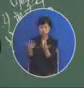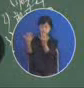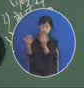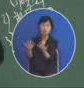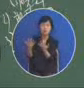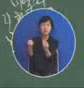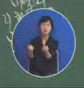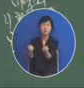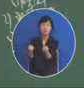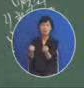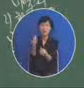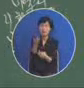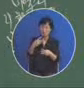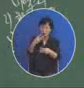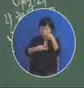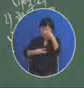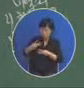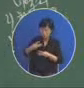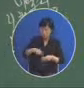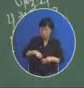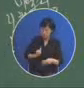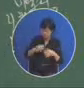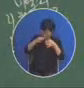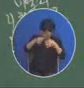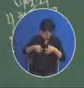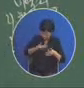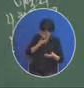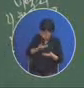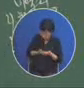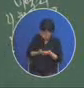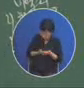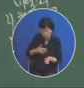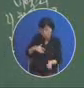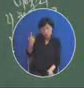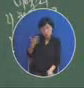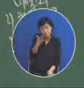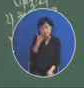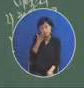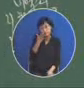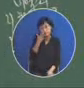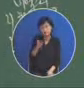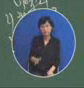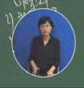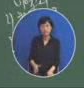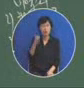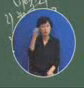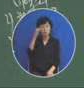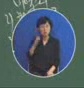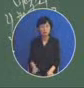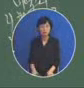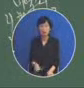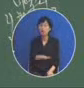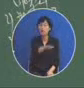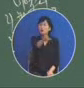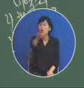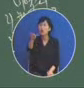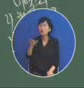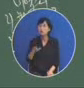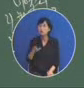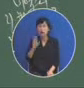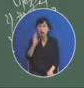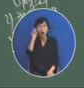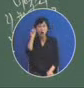up. 이 렘넌트들이 몰라 자기가 얼마만큼 소중한지. But remnants don't know how precious they are. 여러분이 어느 날 골리앗을 만나게 될